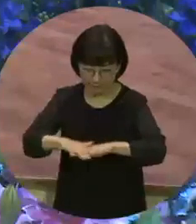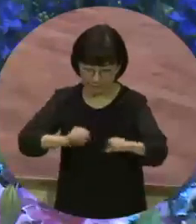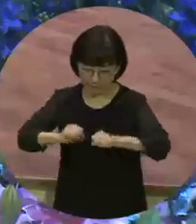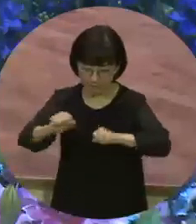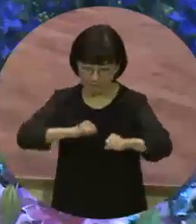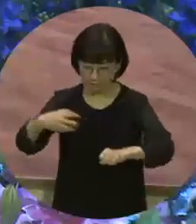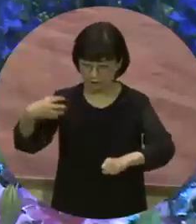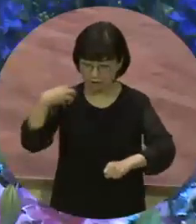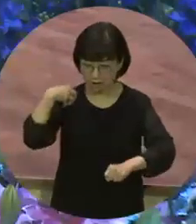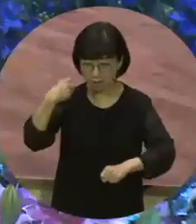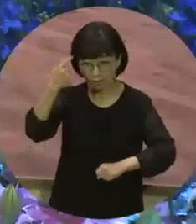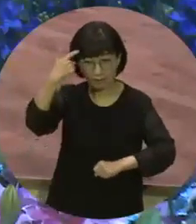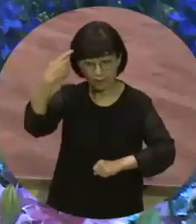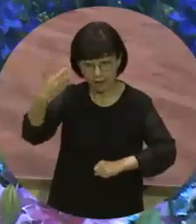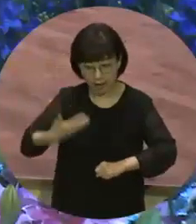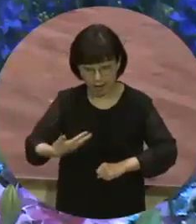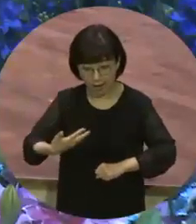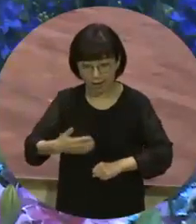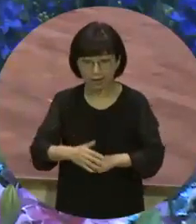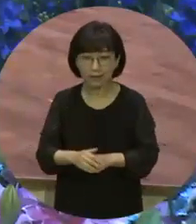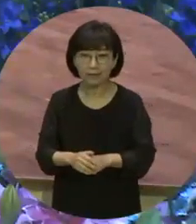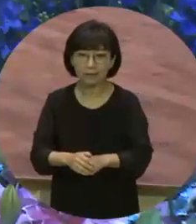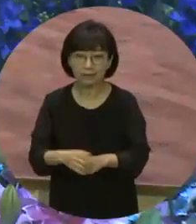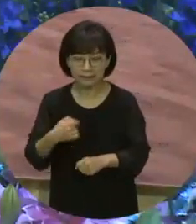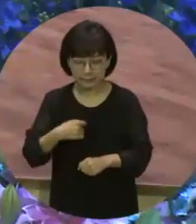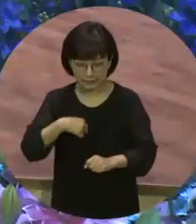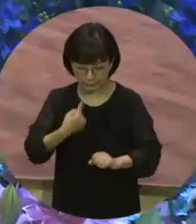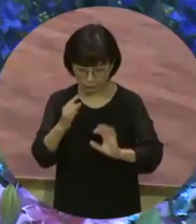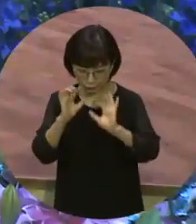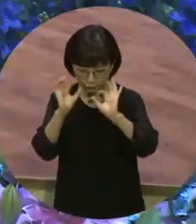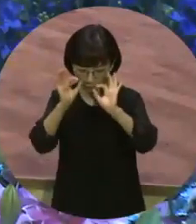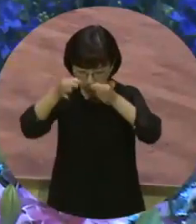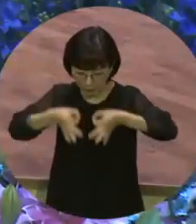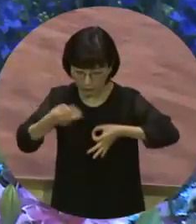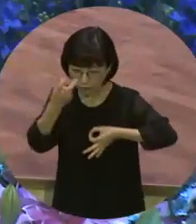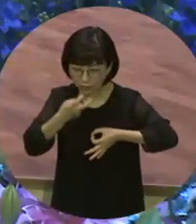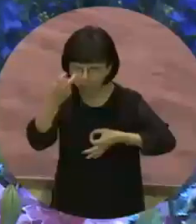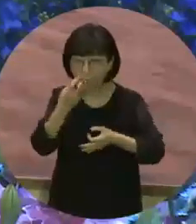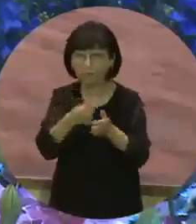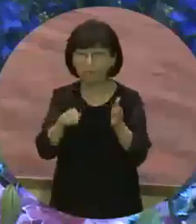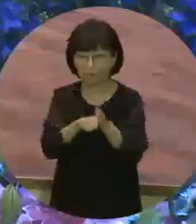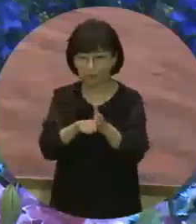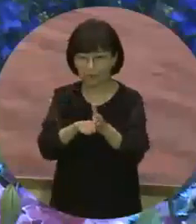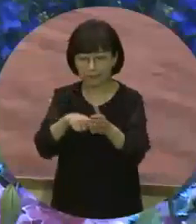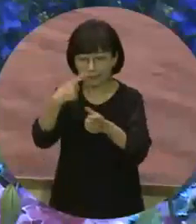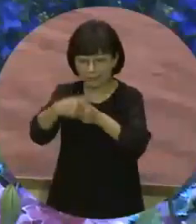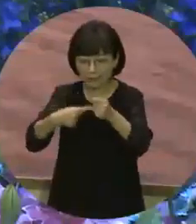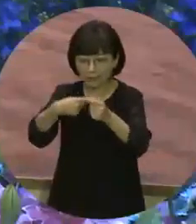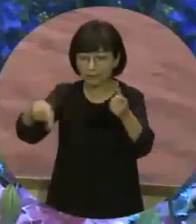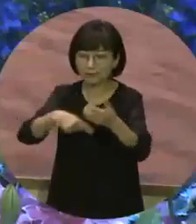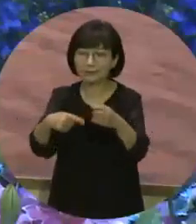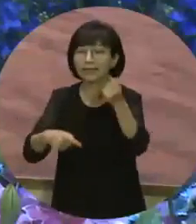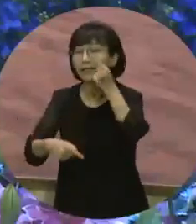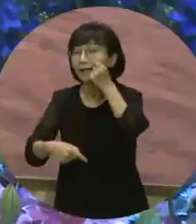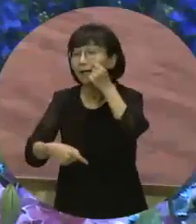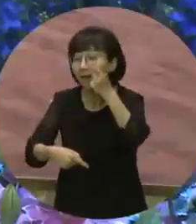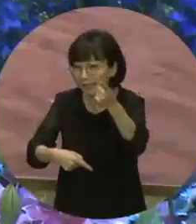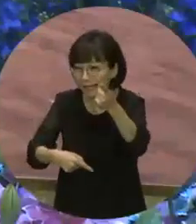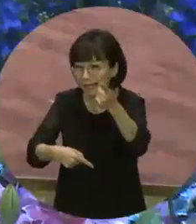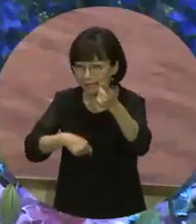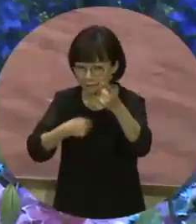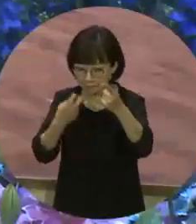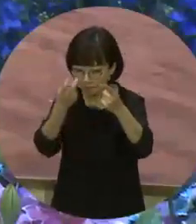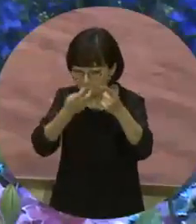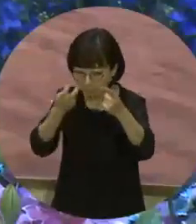하는 그것을 한번 살펴보라는 의미예요. 가정에 달자 영적인 부분, 또 생활적인